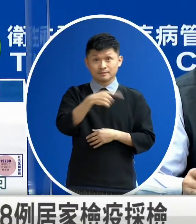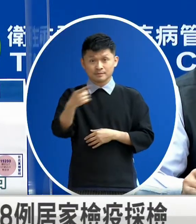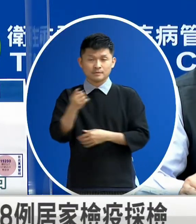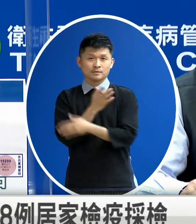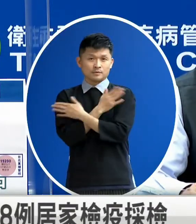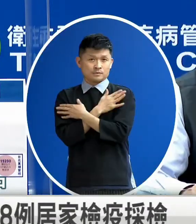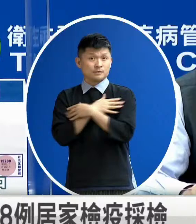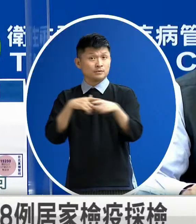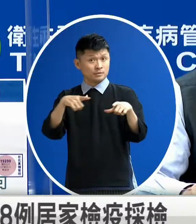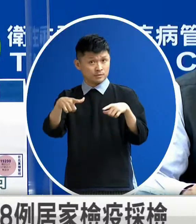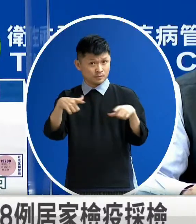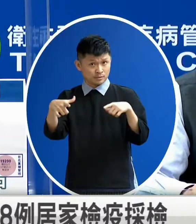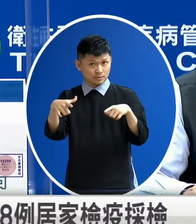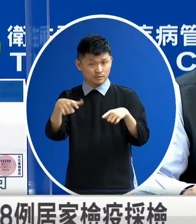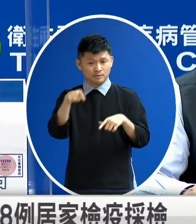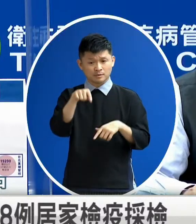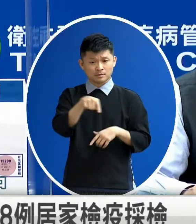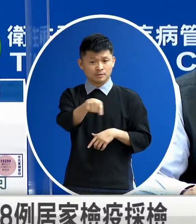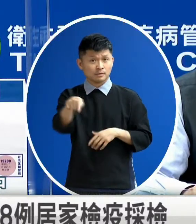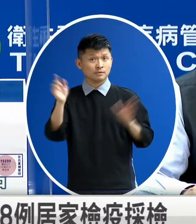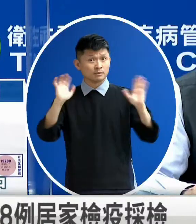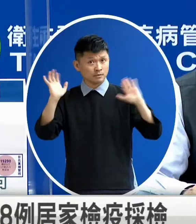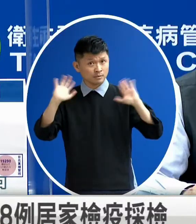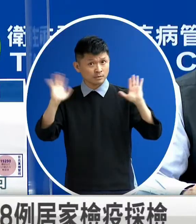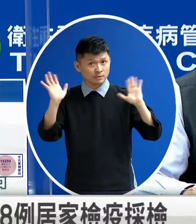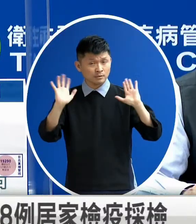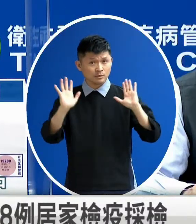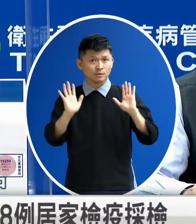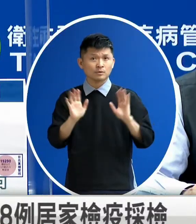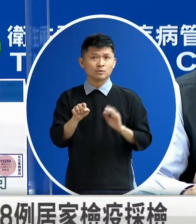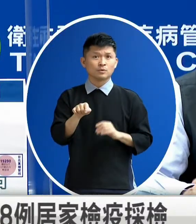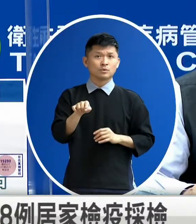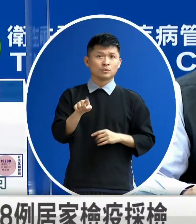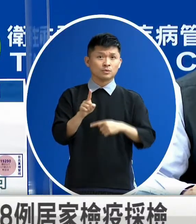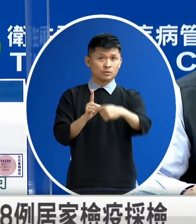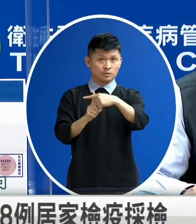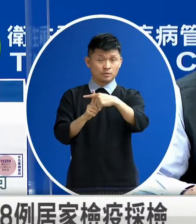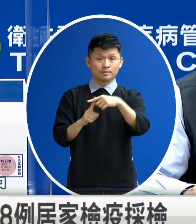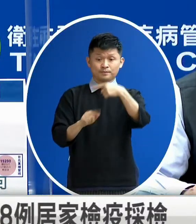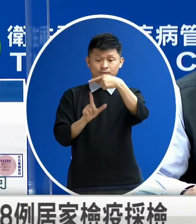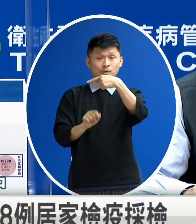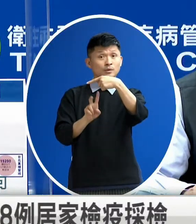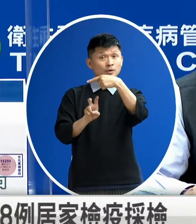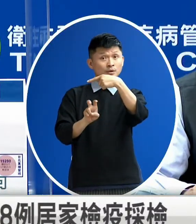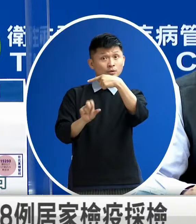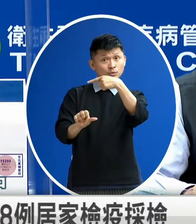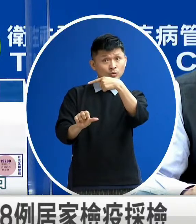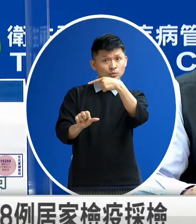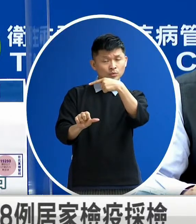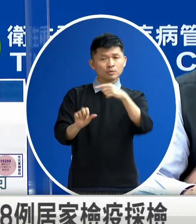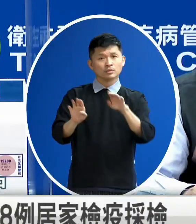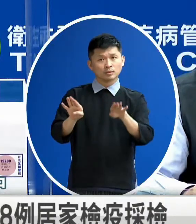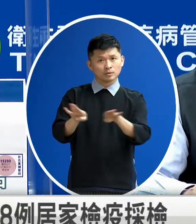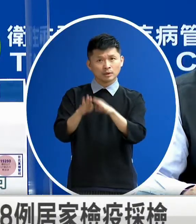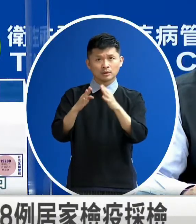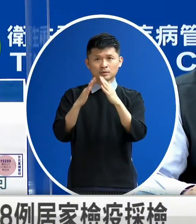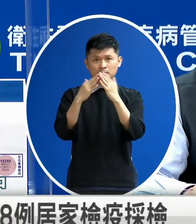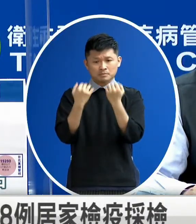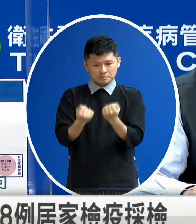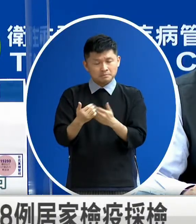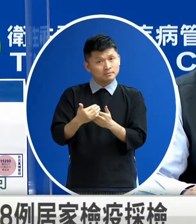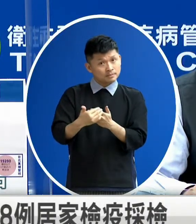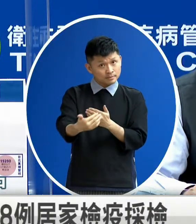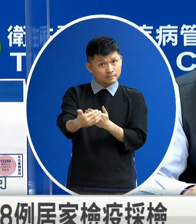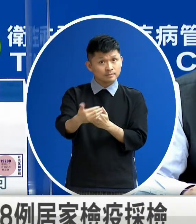儿园哈，那里面的小朋友，好，那他在1月25日就开始居隔，好，